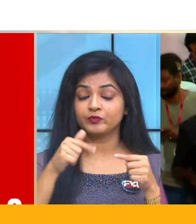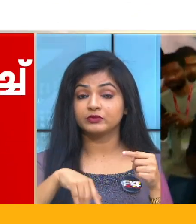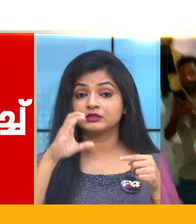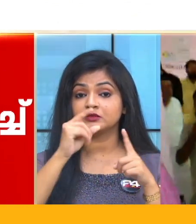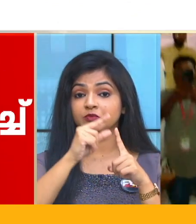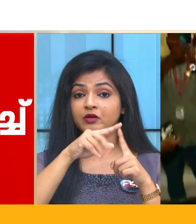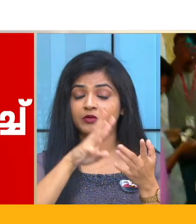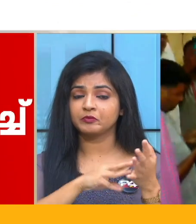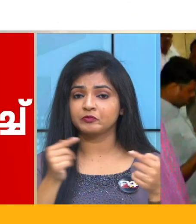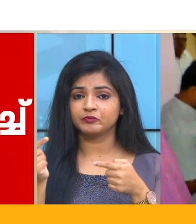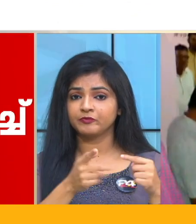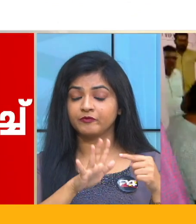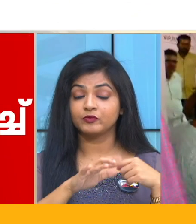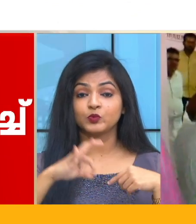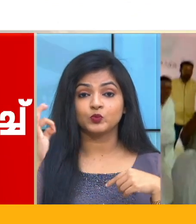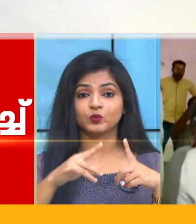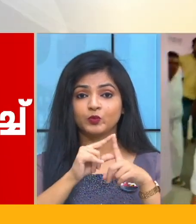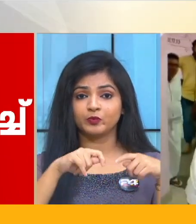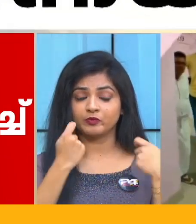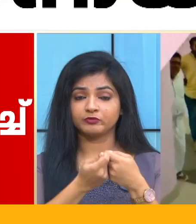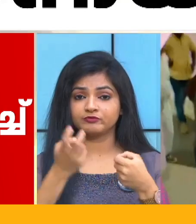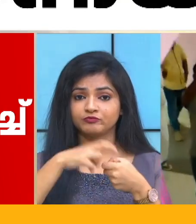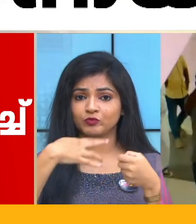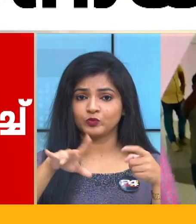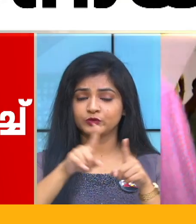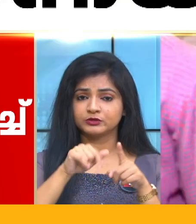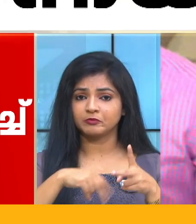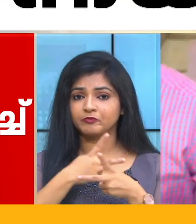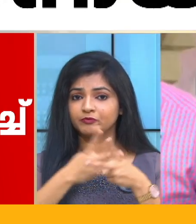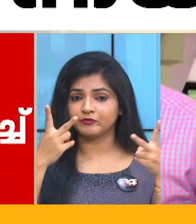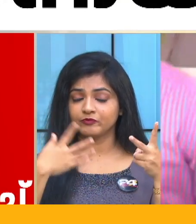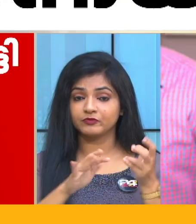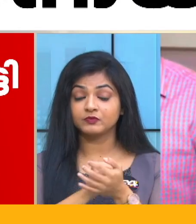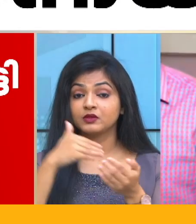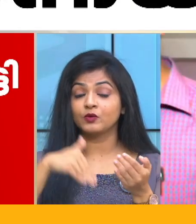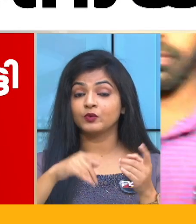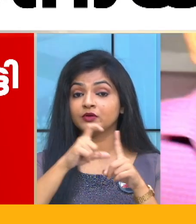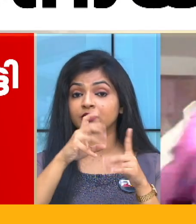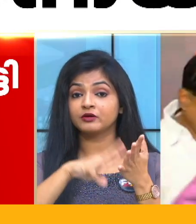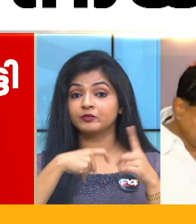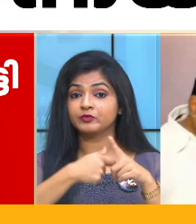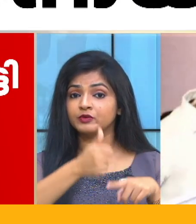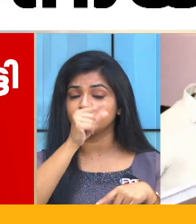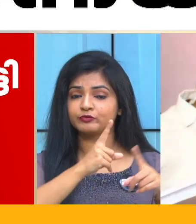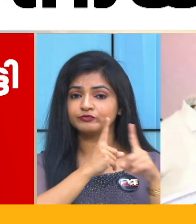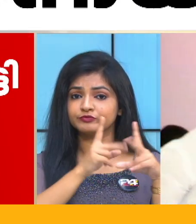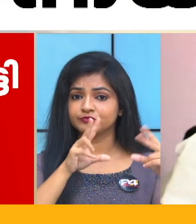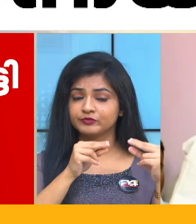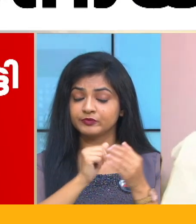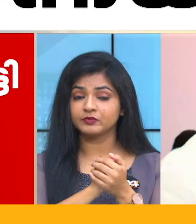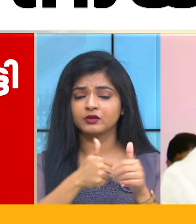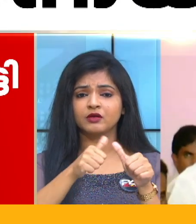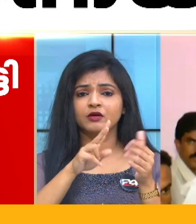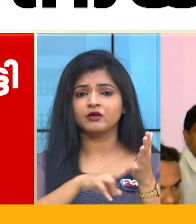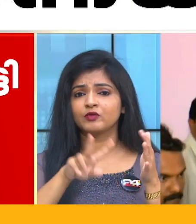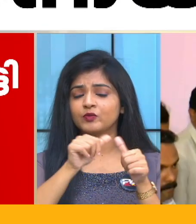പോര്, അതിനൊക്കെയിടയിൽ പുതിയ പാർട്ടി രൂപീകരിക്കാൻ പോകുന്നുവെന്ന പ്രഖ്യാപനം, ഇപ്പോൾ DMK നേതാക്കളുമായുള്ള കൂടിക്കാഴ്ച, അൻവറിന്റെ മനസ്സിൽ എന്താണ് വിപിൻ